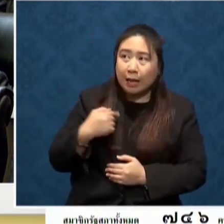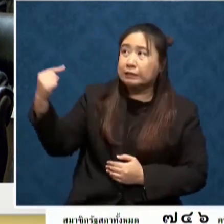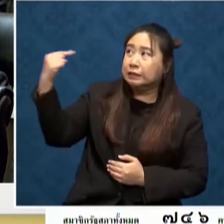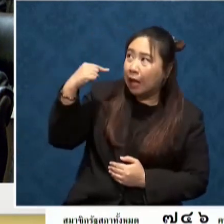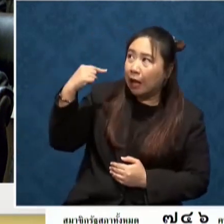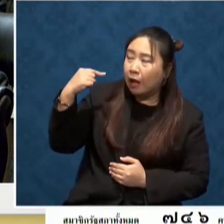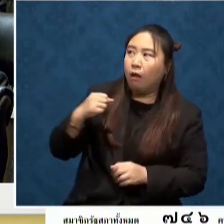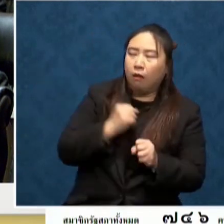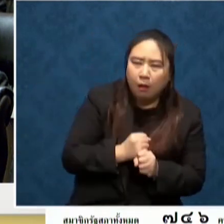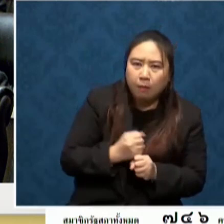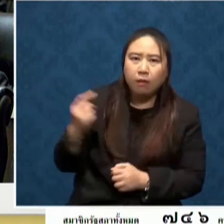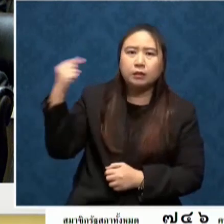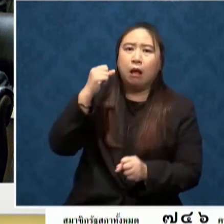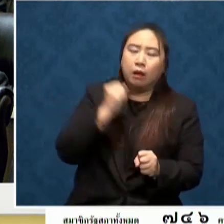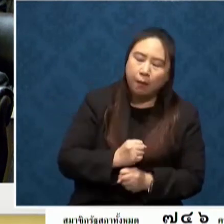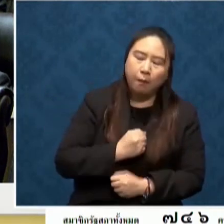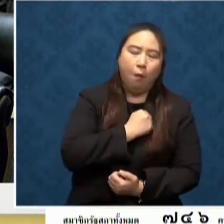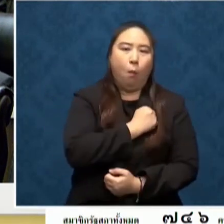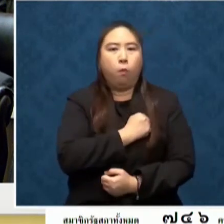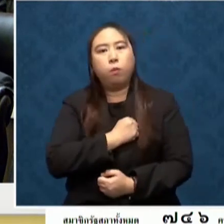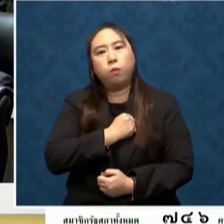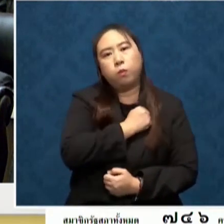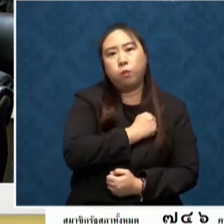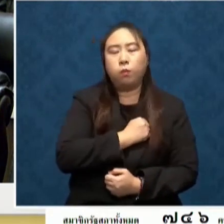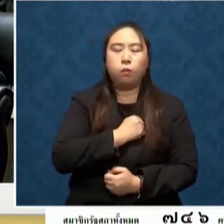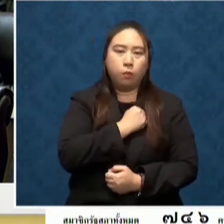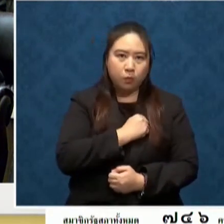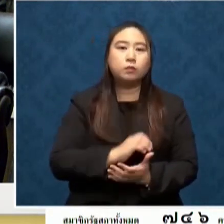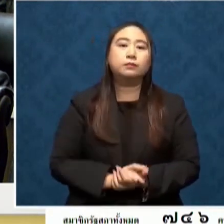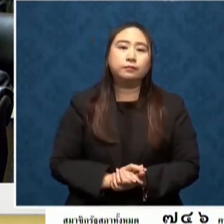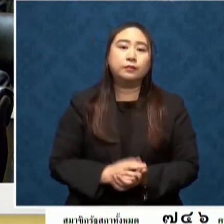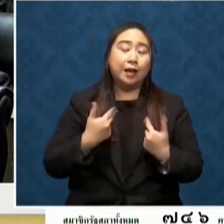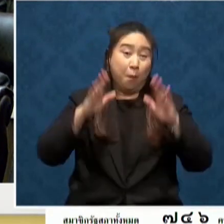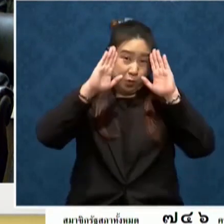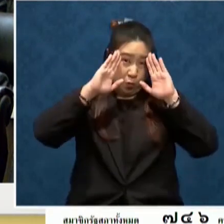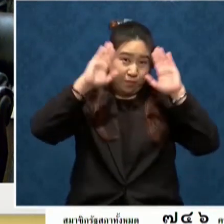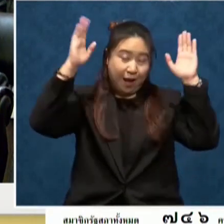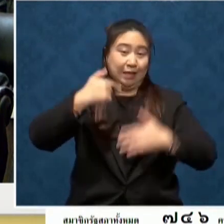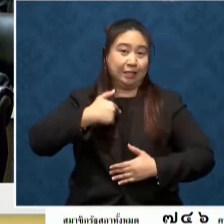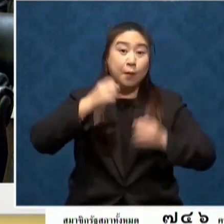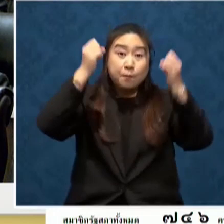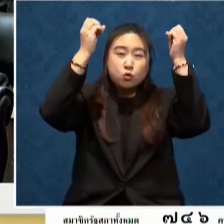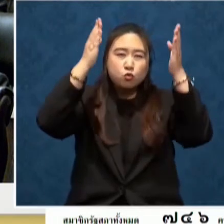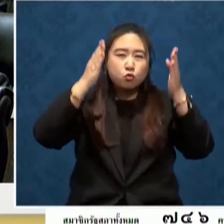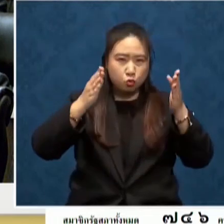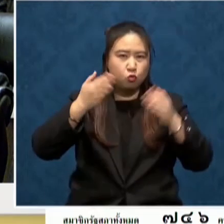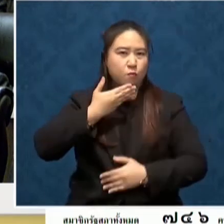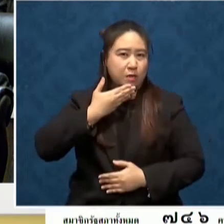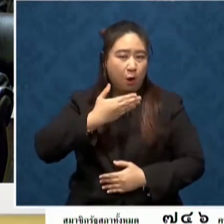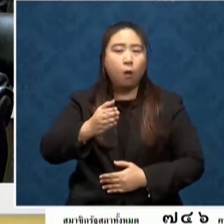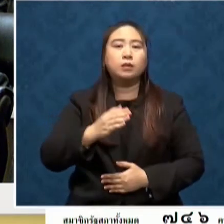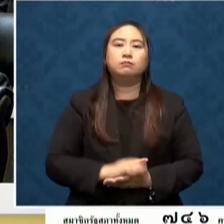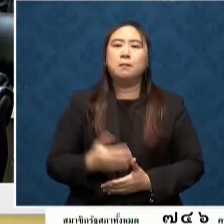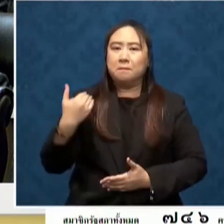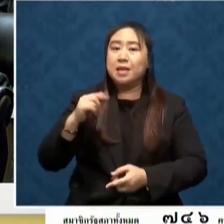มอยู่แต่ความทุบนระบบการศึษานี้และจากประสบการณที่ดิฉัเป็ครู่มัตลาชีวิตใฉัน